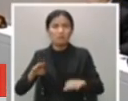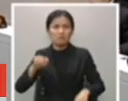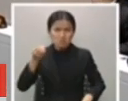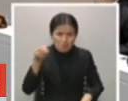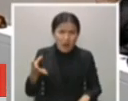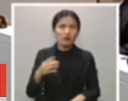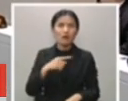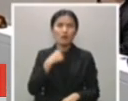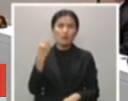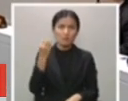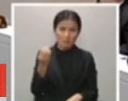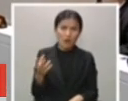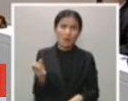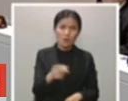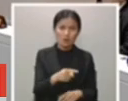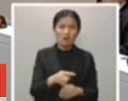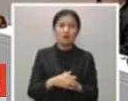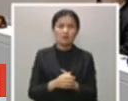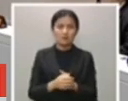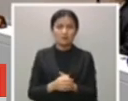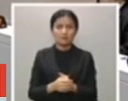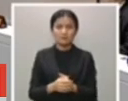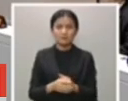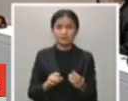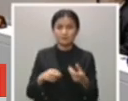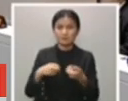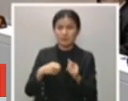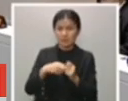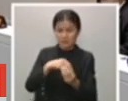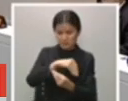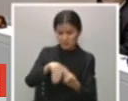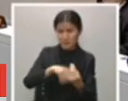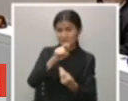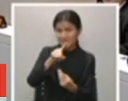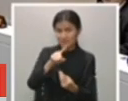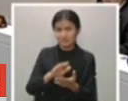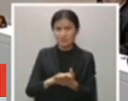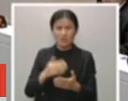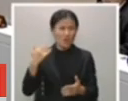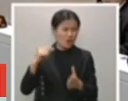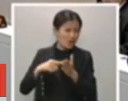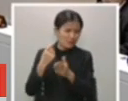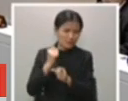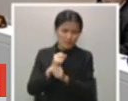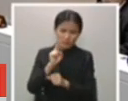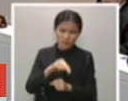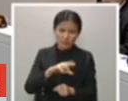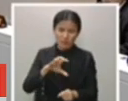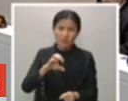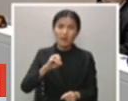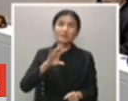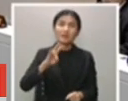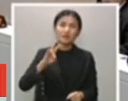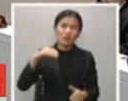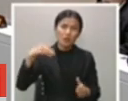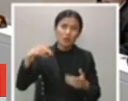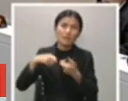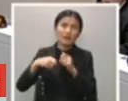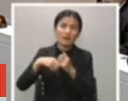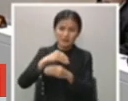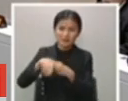จากที่กล่าวมาปัญหาเศรษฐกิจที่เกิดต่อเนื่องมาตั้งแต่รัฐประหาร2557เนี่ยนะครับต่อเนื่องมาถึงปัจจุบันต